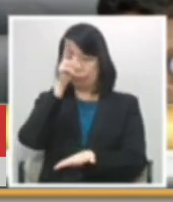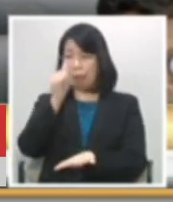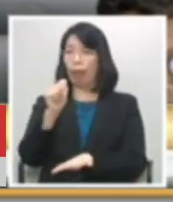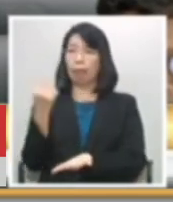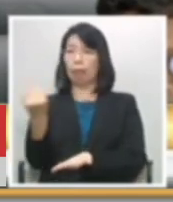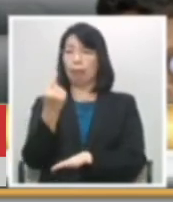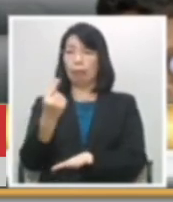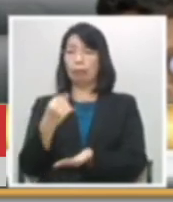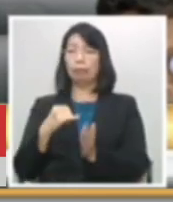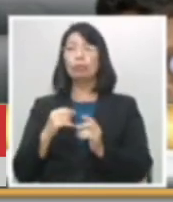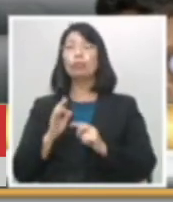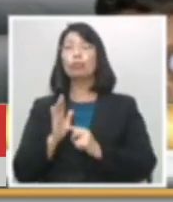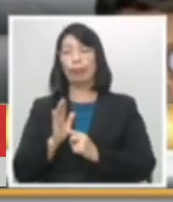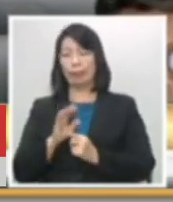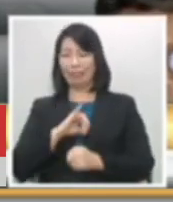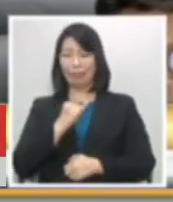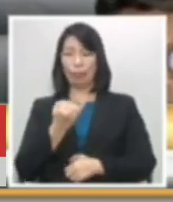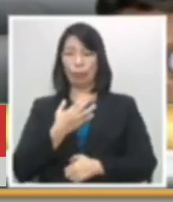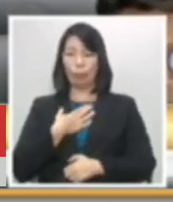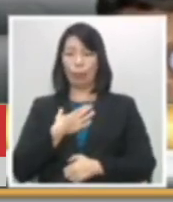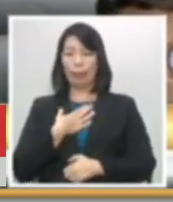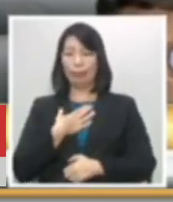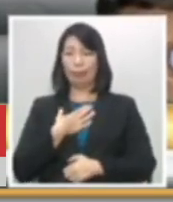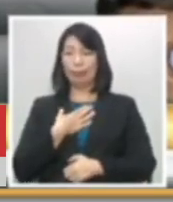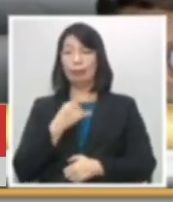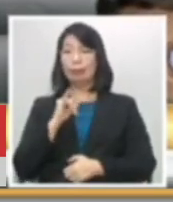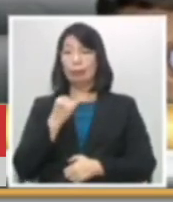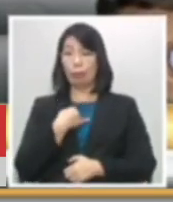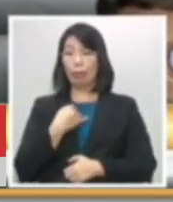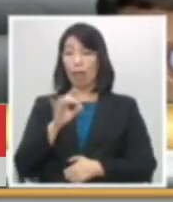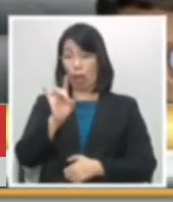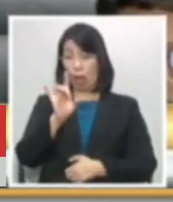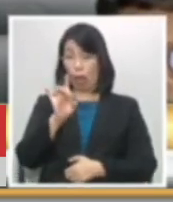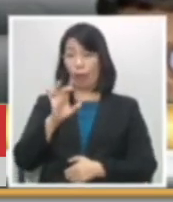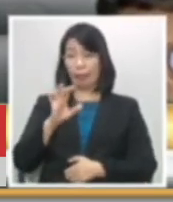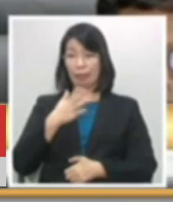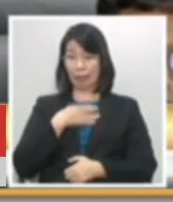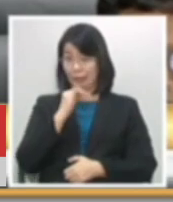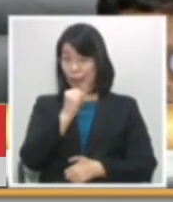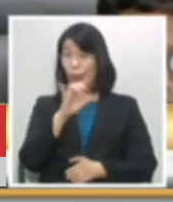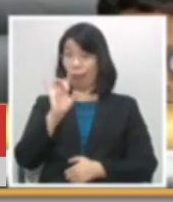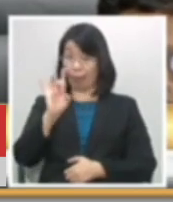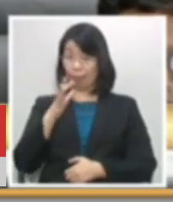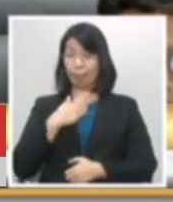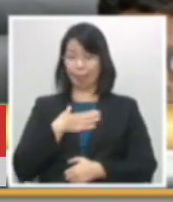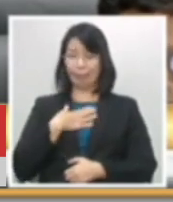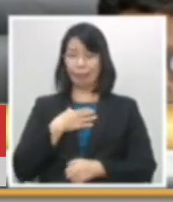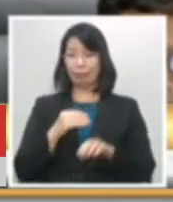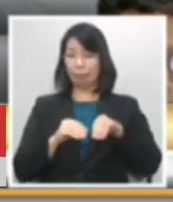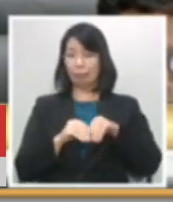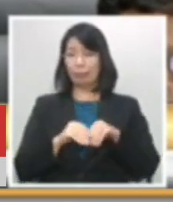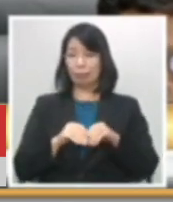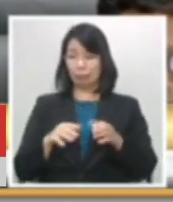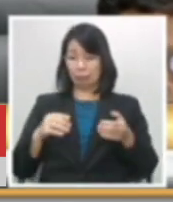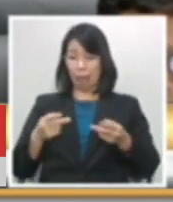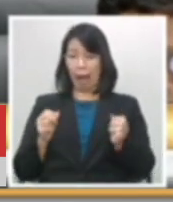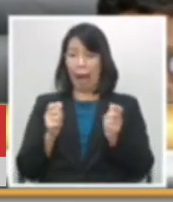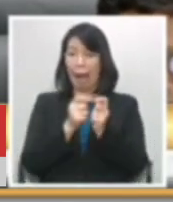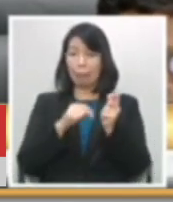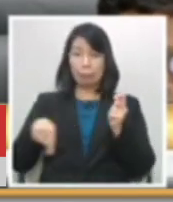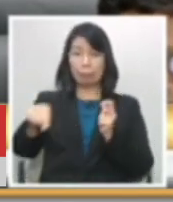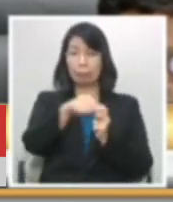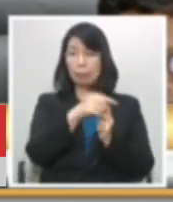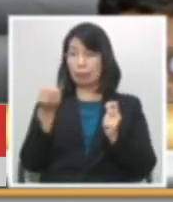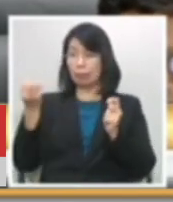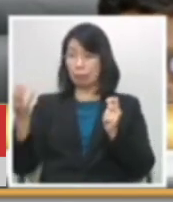อย่างเช่นจังหวัดร้อยเอ็ดนี่มีอยู่2สาขาสาขาของผมนี่มีอยู่4 5อำเภอที่จะต้องใช้บริการผ